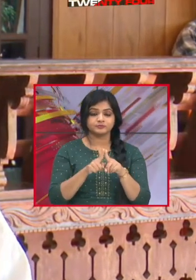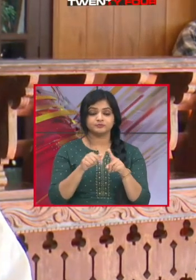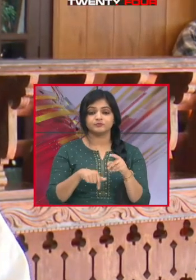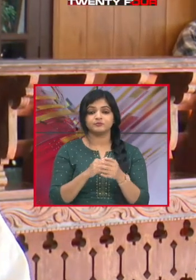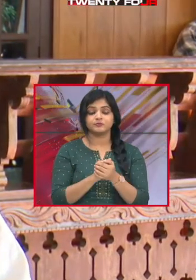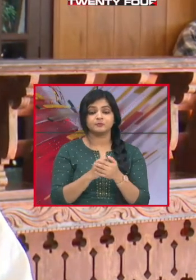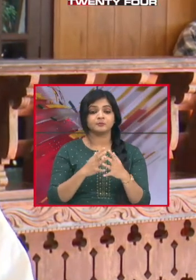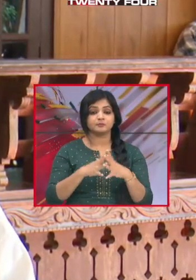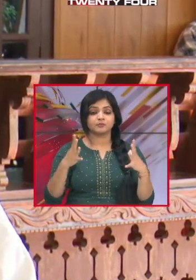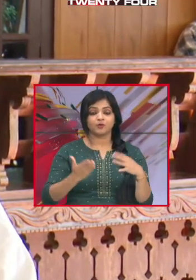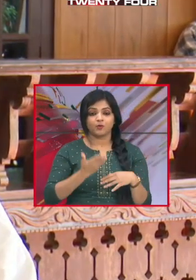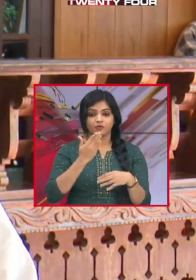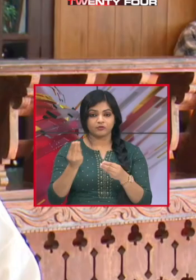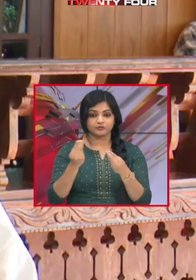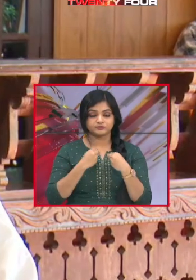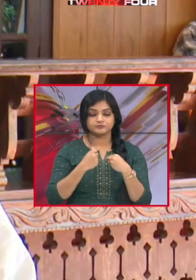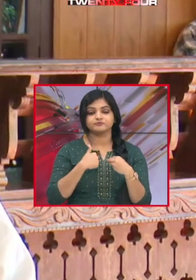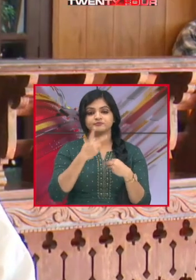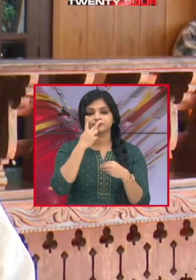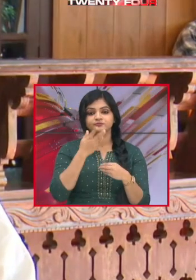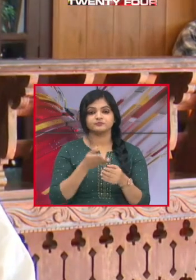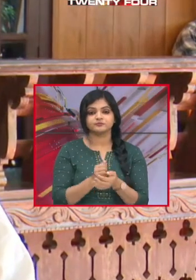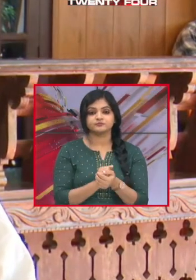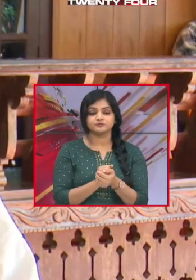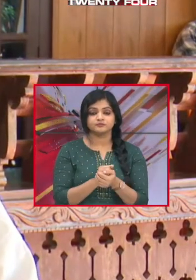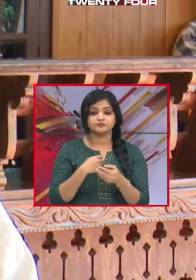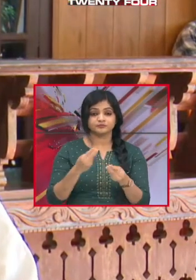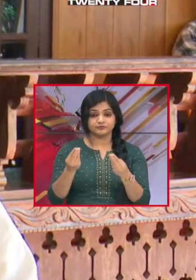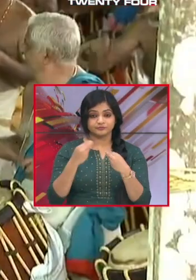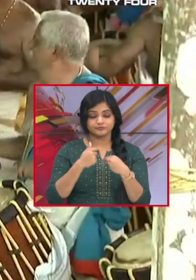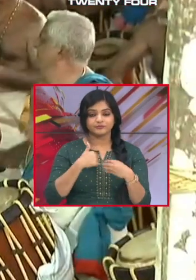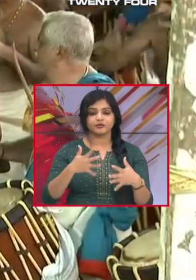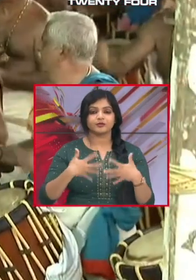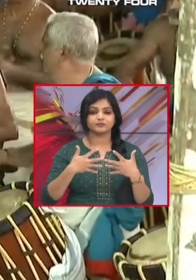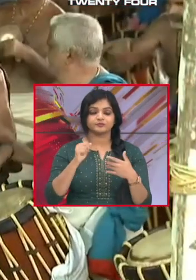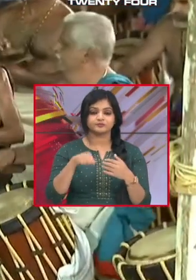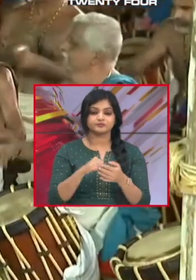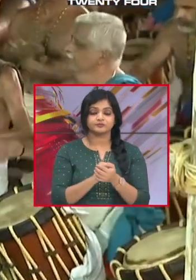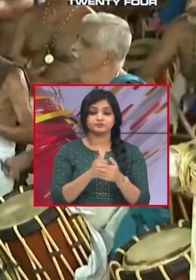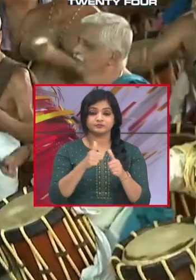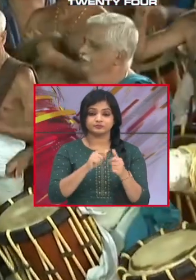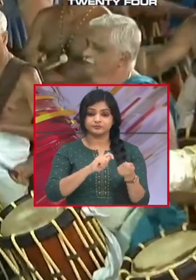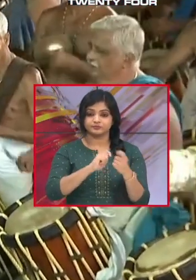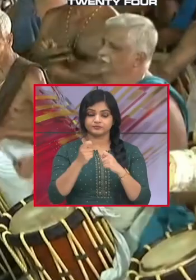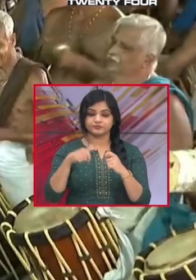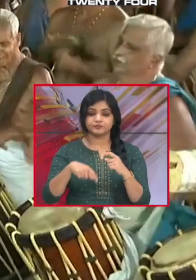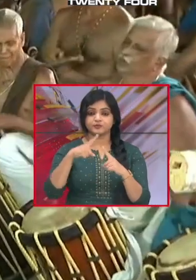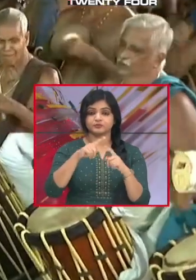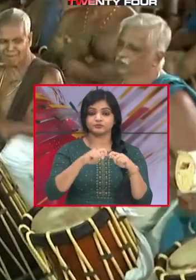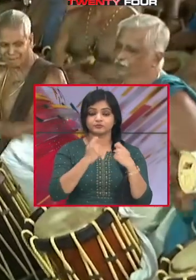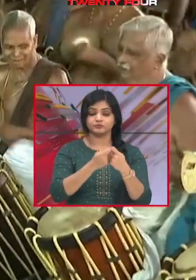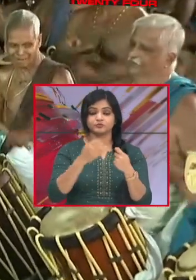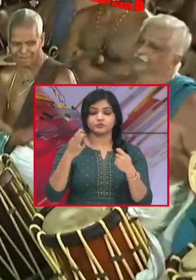ഏറ്റവും വലിയ അംഗീകാരമായിട്ടാണ് ഞാൻ ഒരു അതിന് കാണുന്നത്. അപ്പൊ അത് കിട്ടിയത് വളരെ സന്തോഷം. അനിയന്മാരാർ മാറുന്നതോടെ തിരുവമ്പാടി വിഭാഗത്തിന്